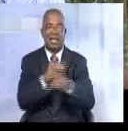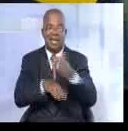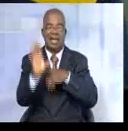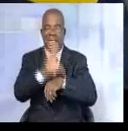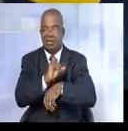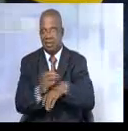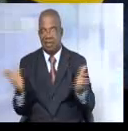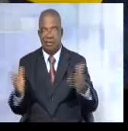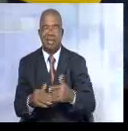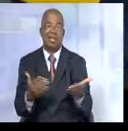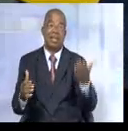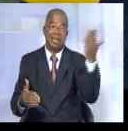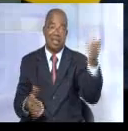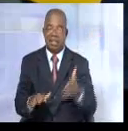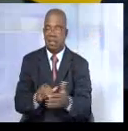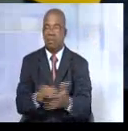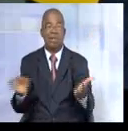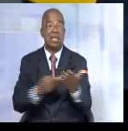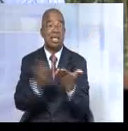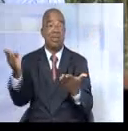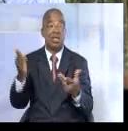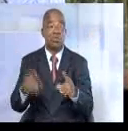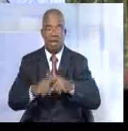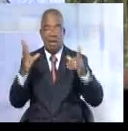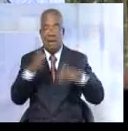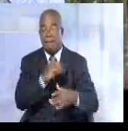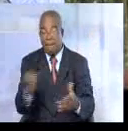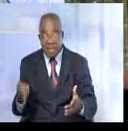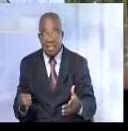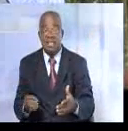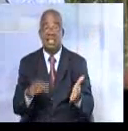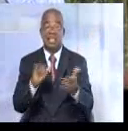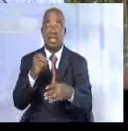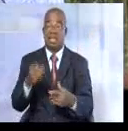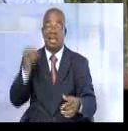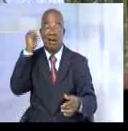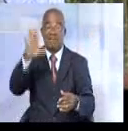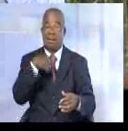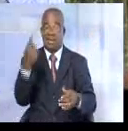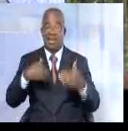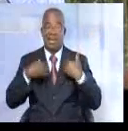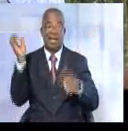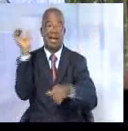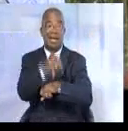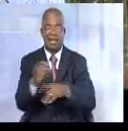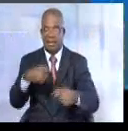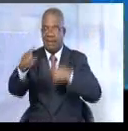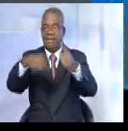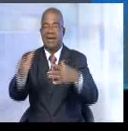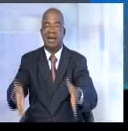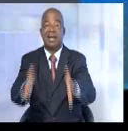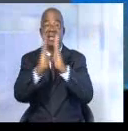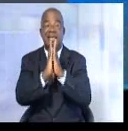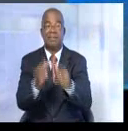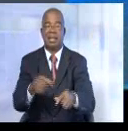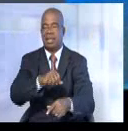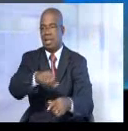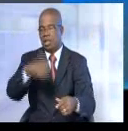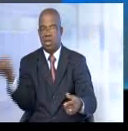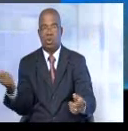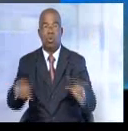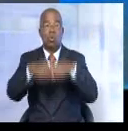libéraux entraînera un changement de coalition. Mais il rassure que les projets les plus préoccupants de l'Allemagne seront poursuivis